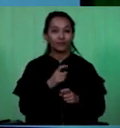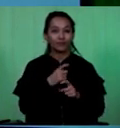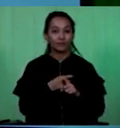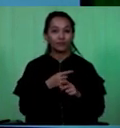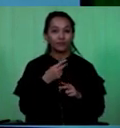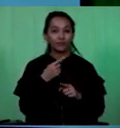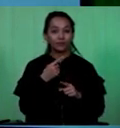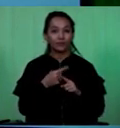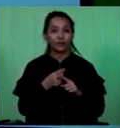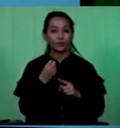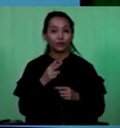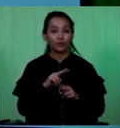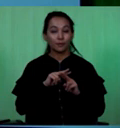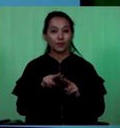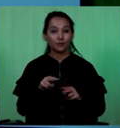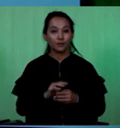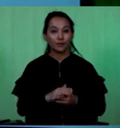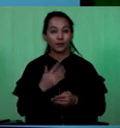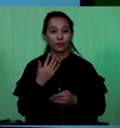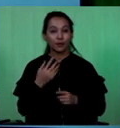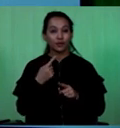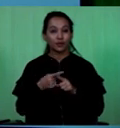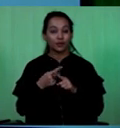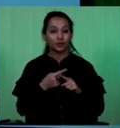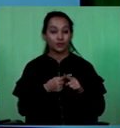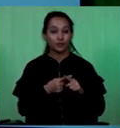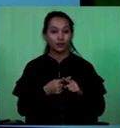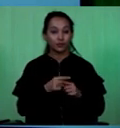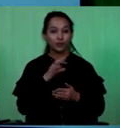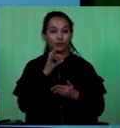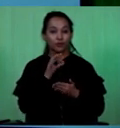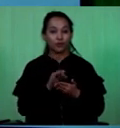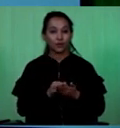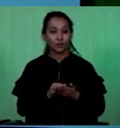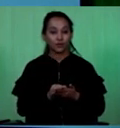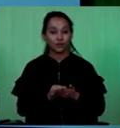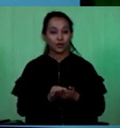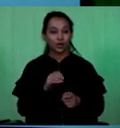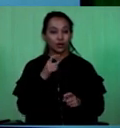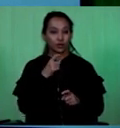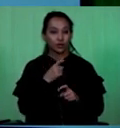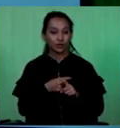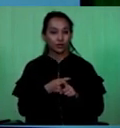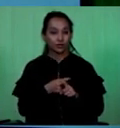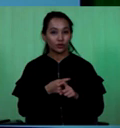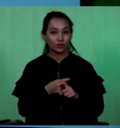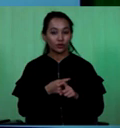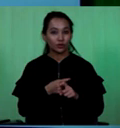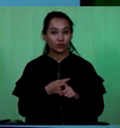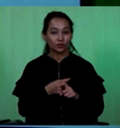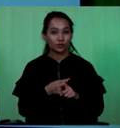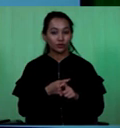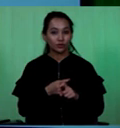12 barobar 5 ta x ning yig'indisi. Tenglamadagi x belgisi ostiga qaysi